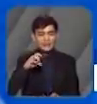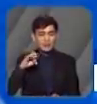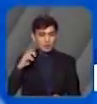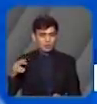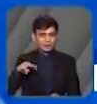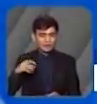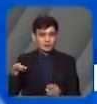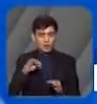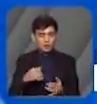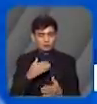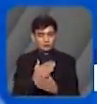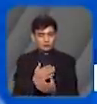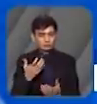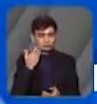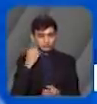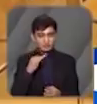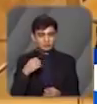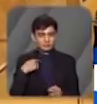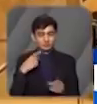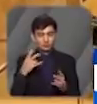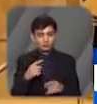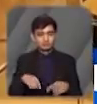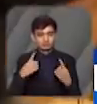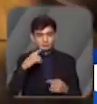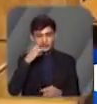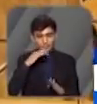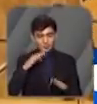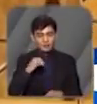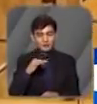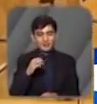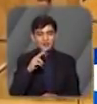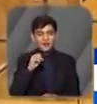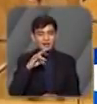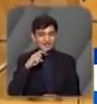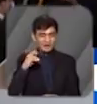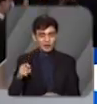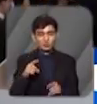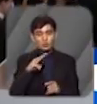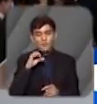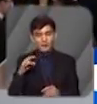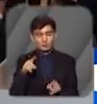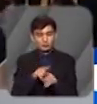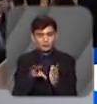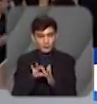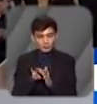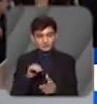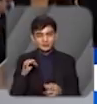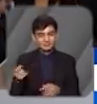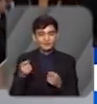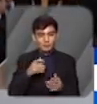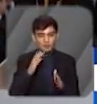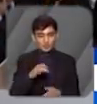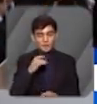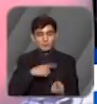ішкі өнімді дамытуға бағыттауымыз қажет. Мұнымен қоса Самұрық қазына сырттан келетін тауарларға талдау жаса бизнес өкілдеріне осындай